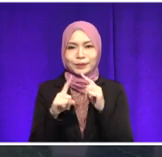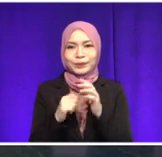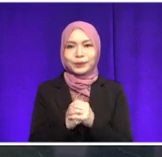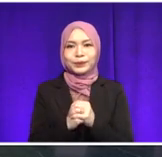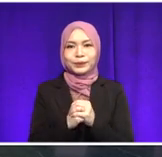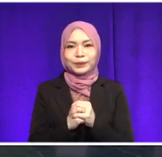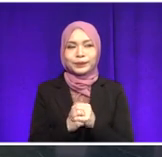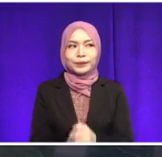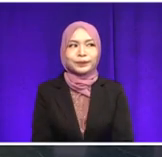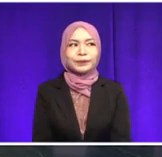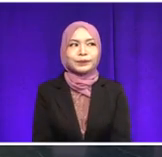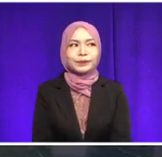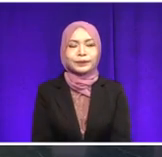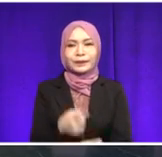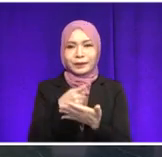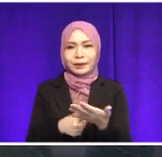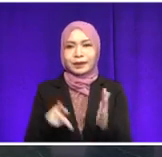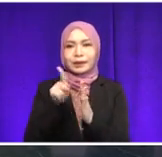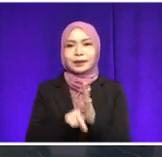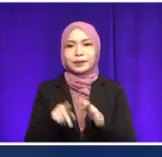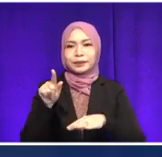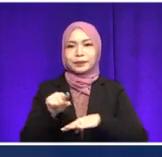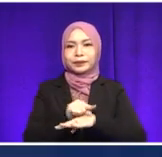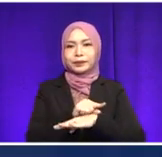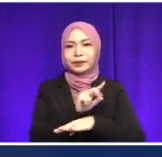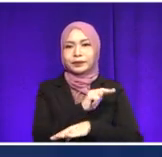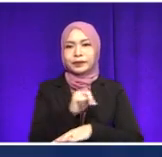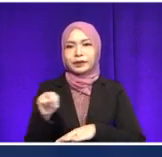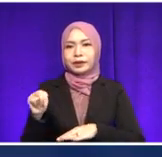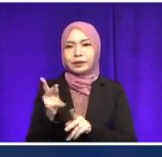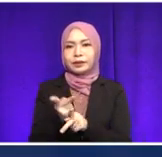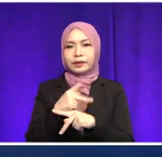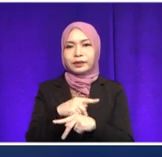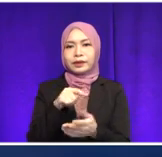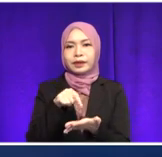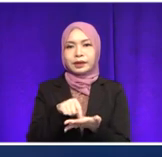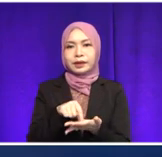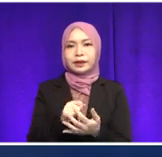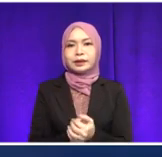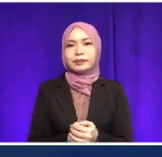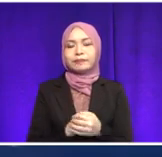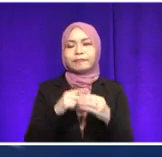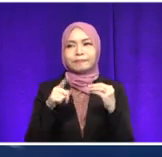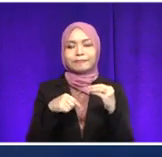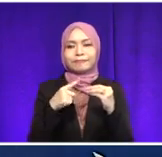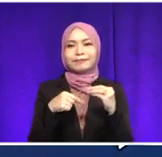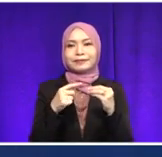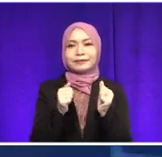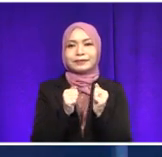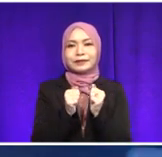kegunaan produk ini Oke kalau ini berkaitan dengan fungsi Oke dulu